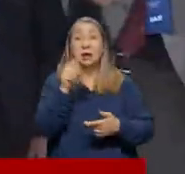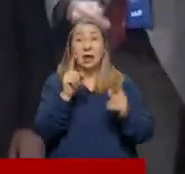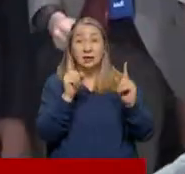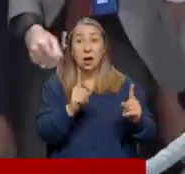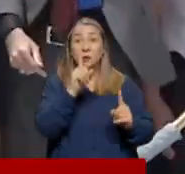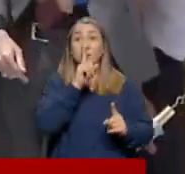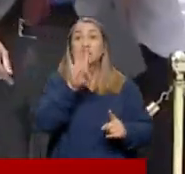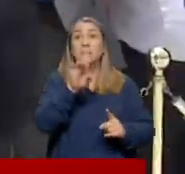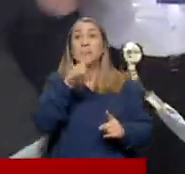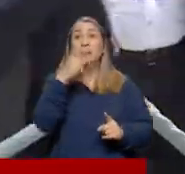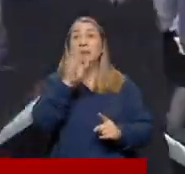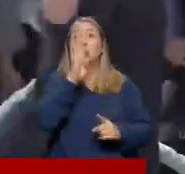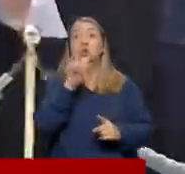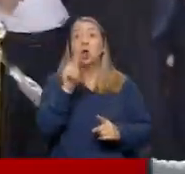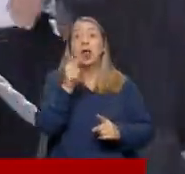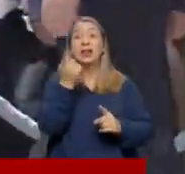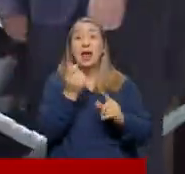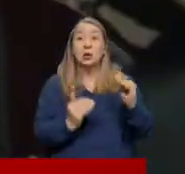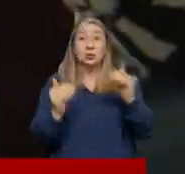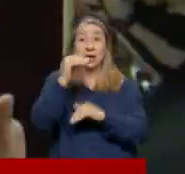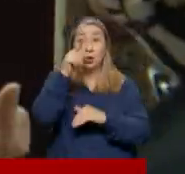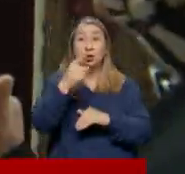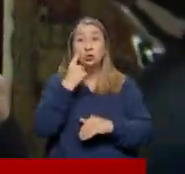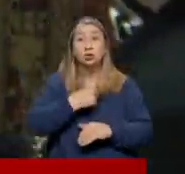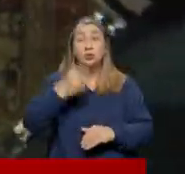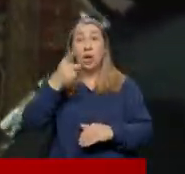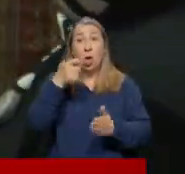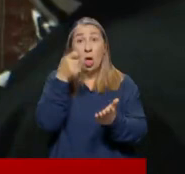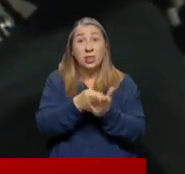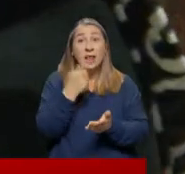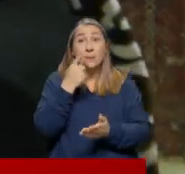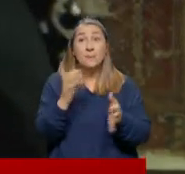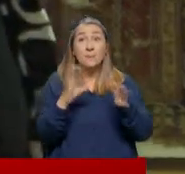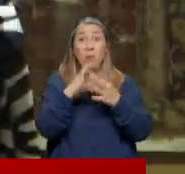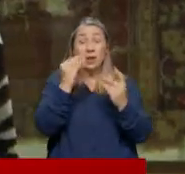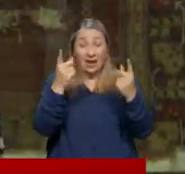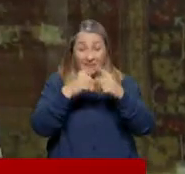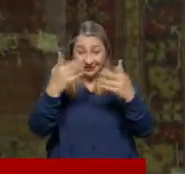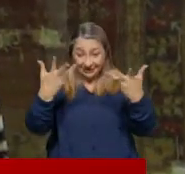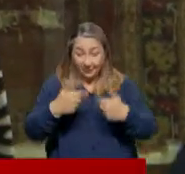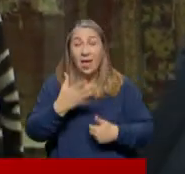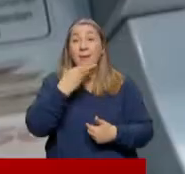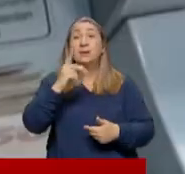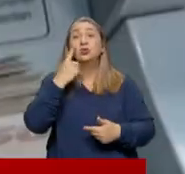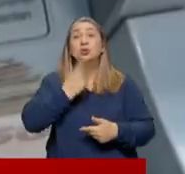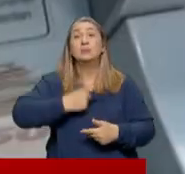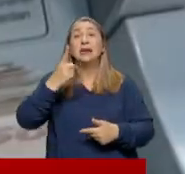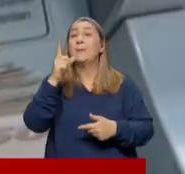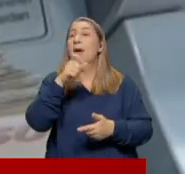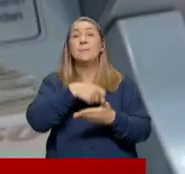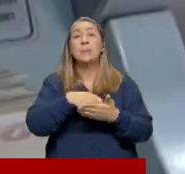6 ayda 100 41416 liraya yükseliyor Cumhurbaşkanı ödeneğine bağlı olarak hesaplanan emekli Cumhurbaşkanı